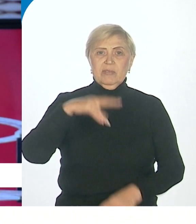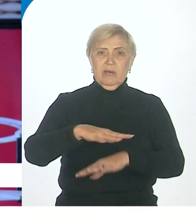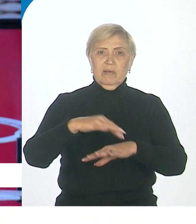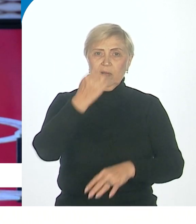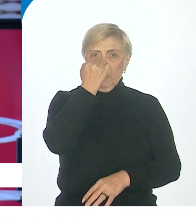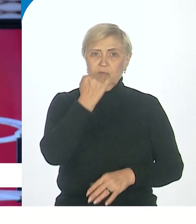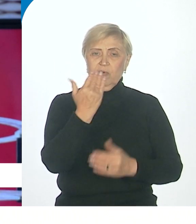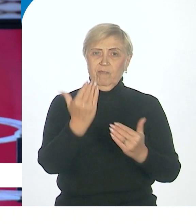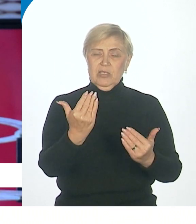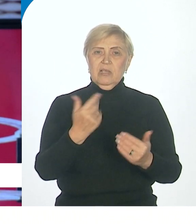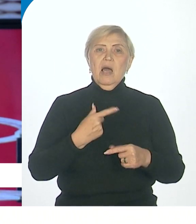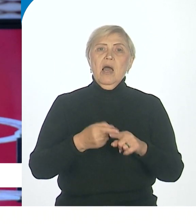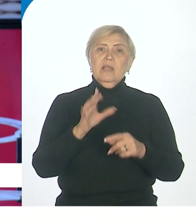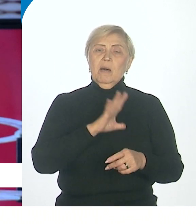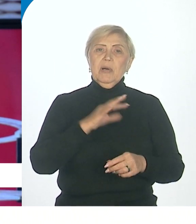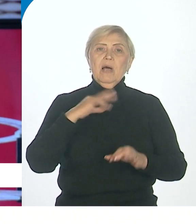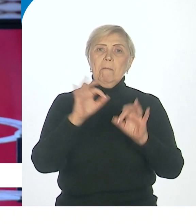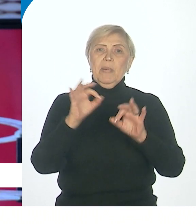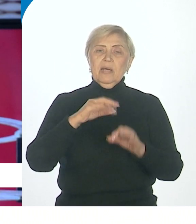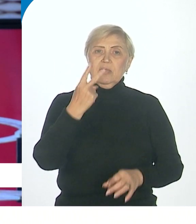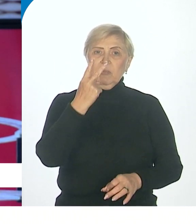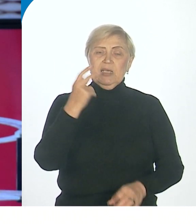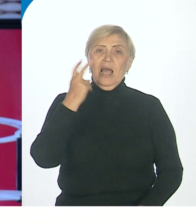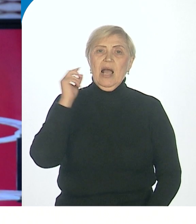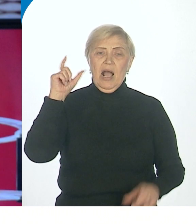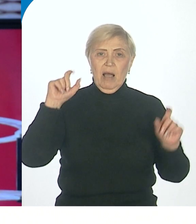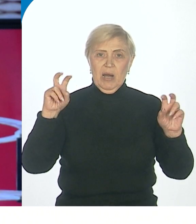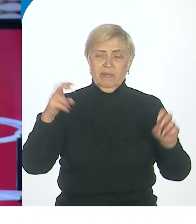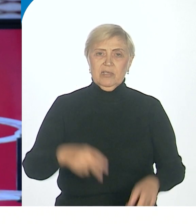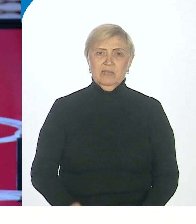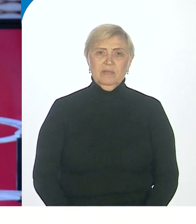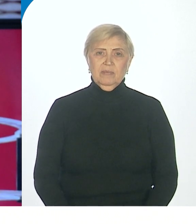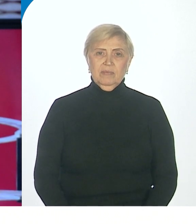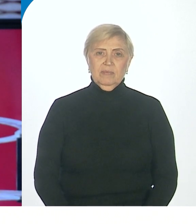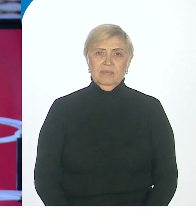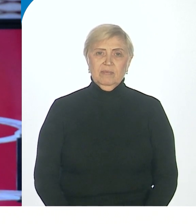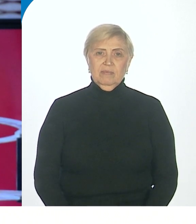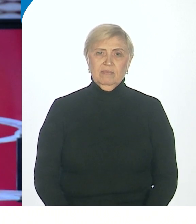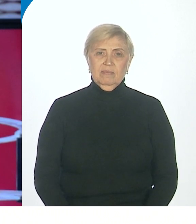вас. Друзья, это был проект «Смотри, Хабаровск». Меня зовут Дмитрий Павленко, я с вами прощаюсь. До свидания.